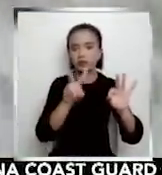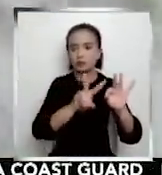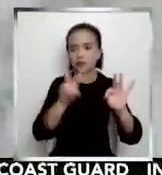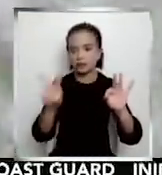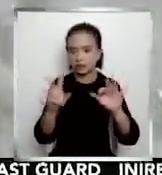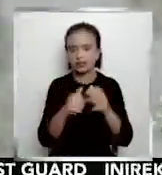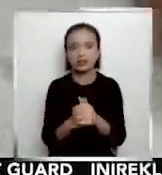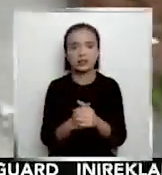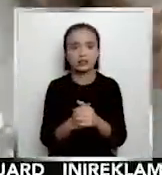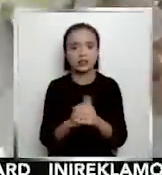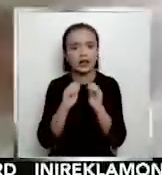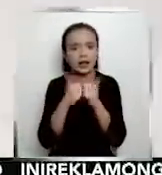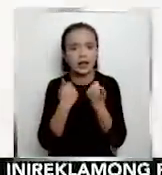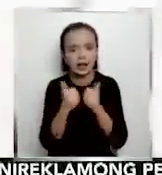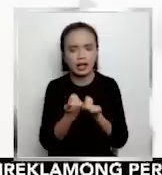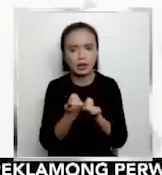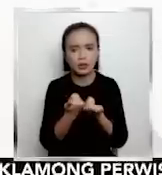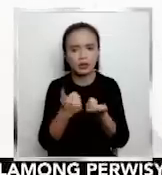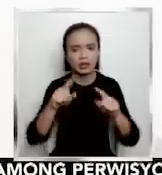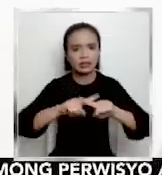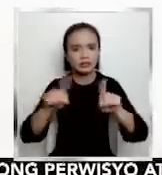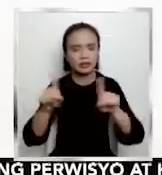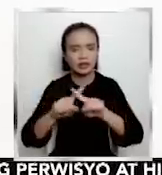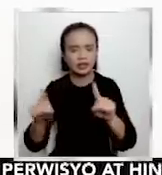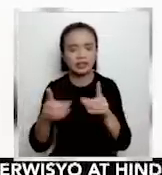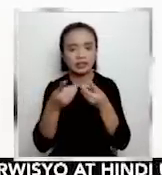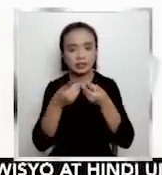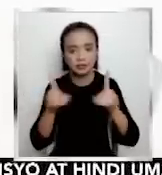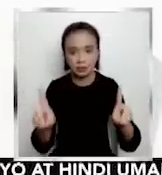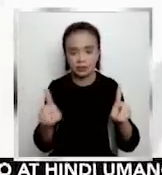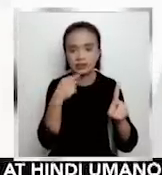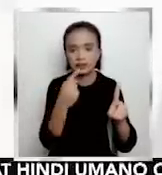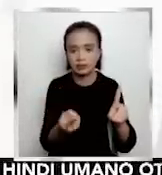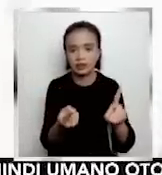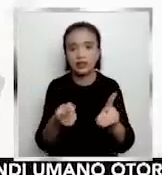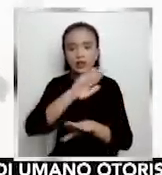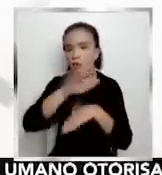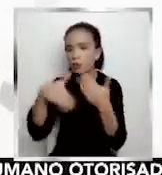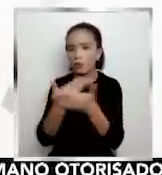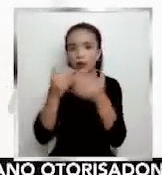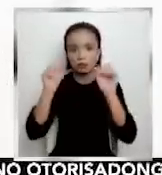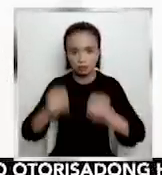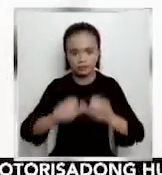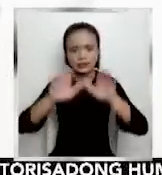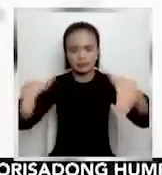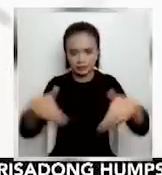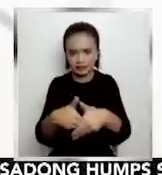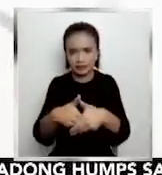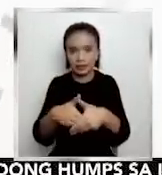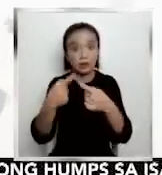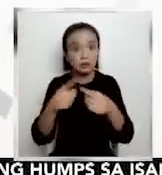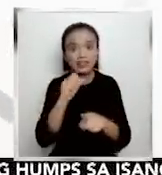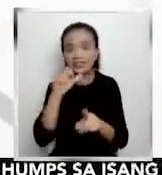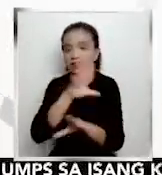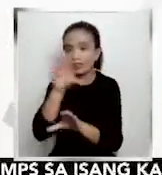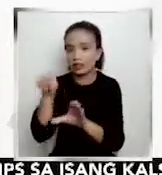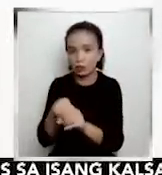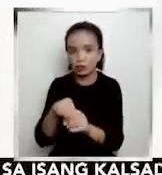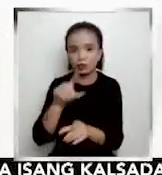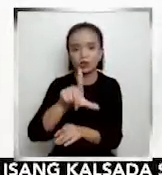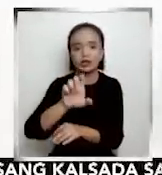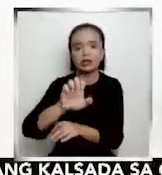paano maiiba ang divorce? Sa mga nabanggit, lahat naman pwede magpakasal maliban sa legal separation.